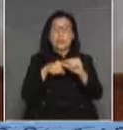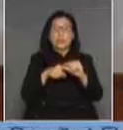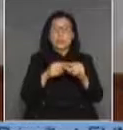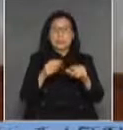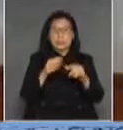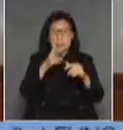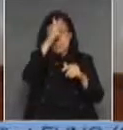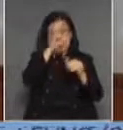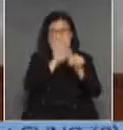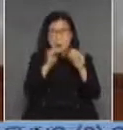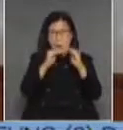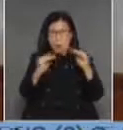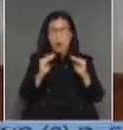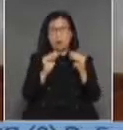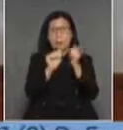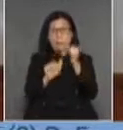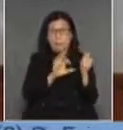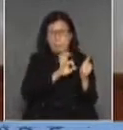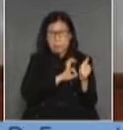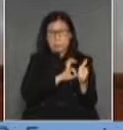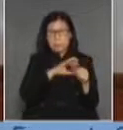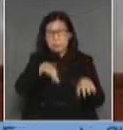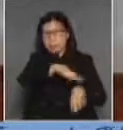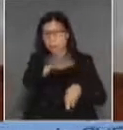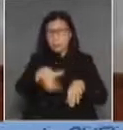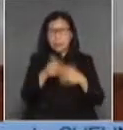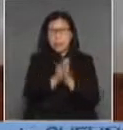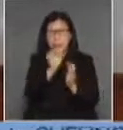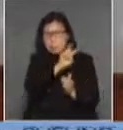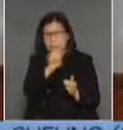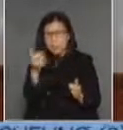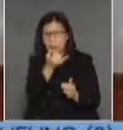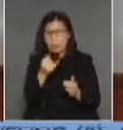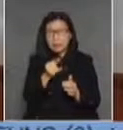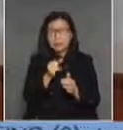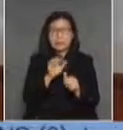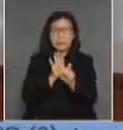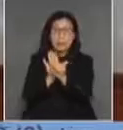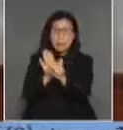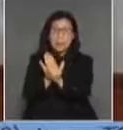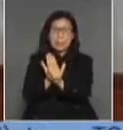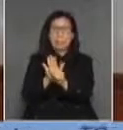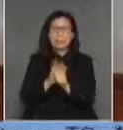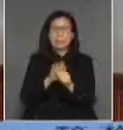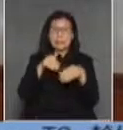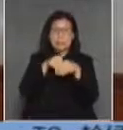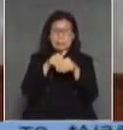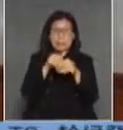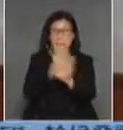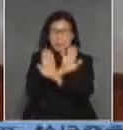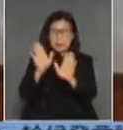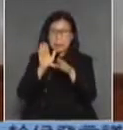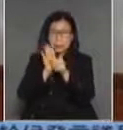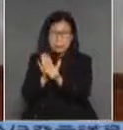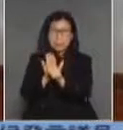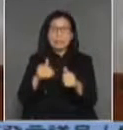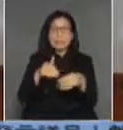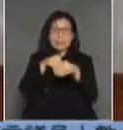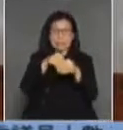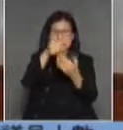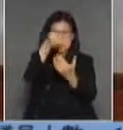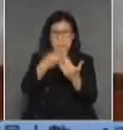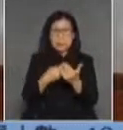務委員會說明全面檢討免遣返申請策略時，指出